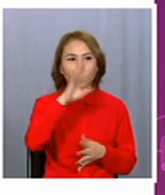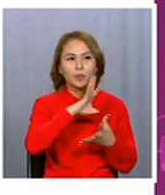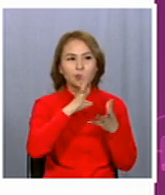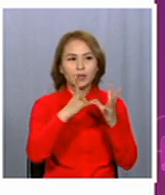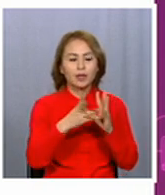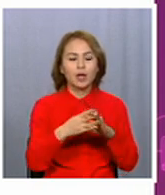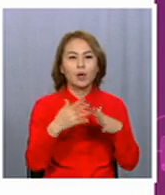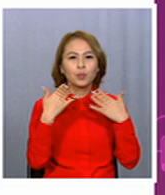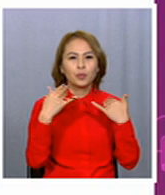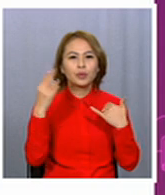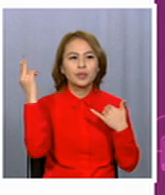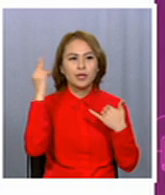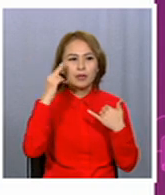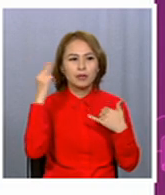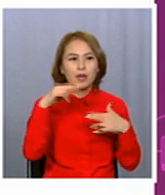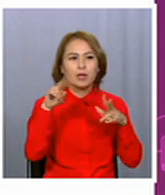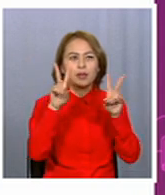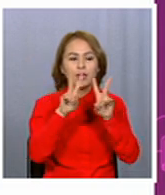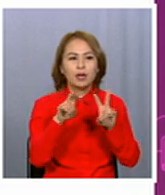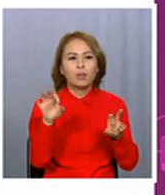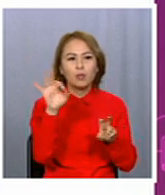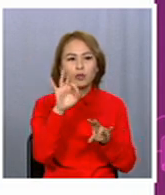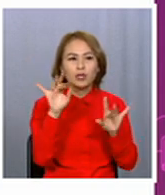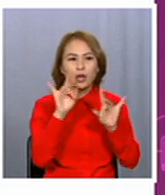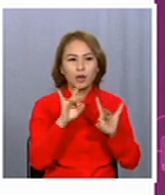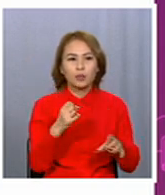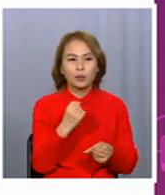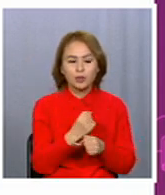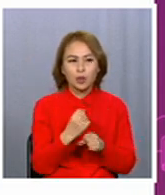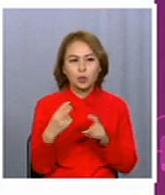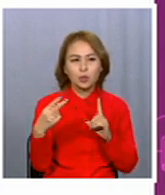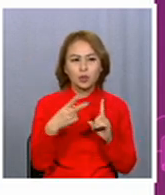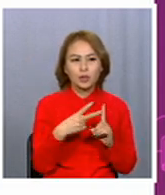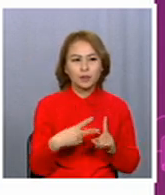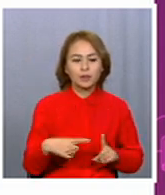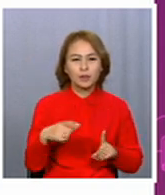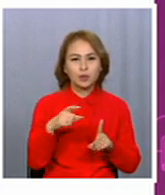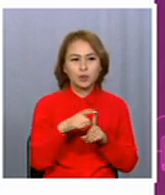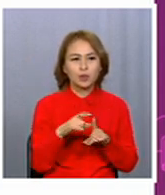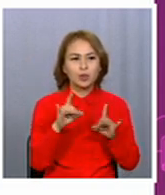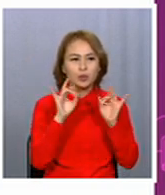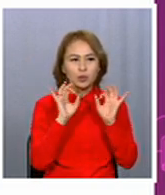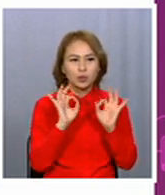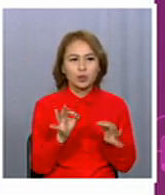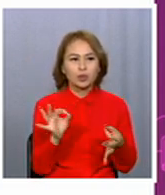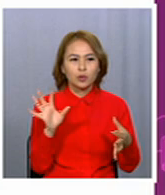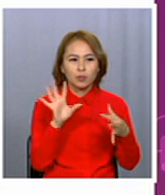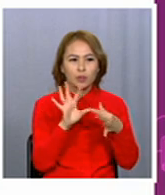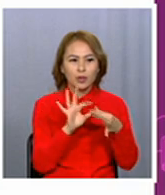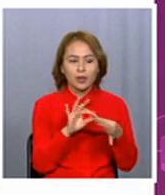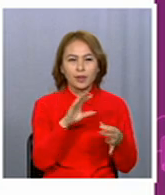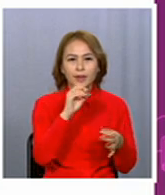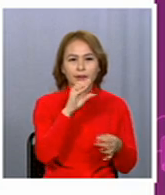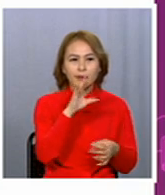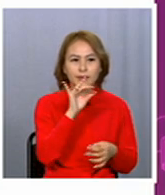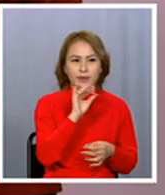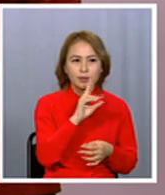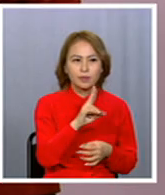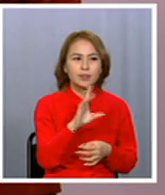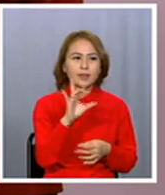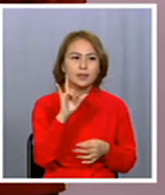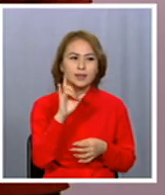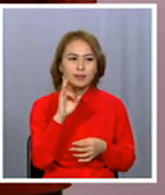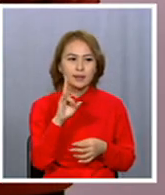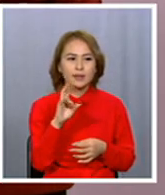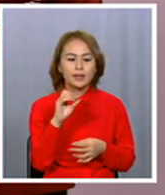Бүгінгі сабақта сендер тақырып бойынша әңгіме құрадыңдар. Сөйлемдегі сөздерді дұрыс байланыстырып,